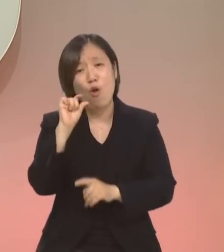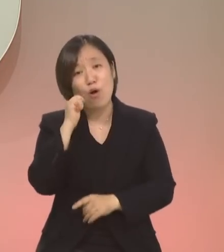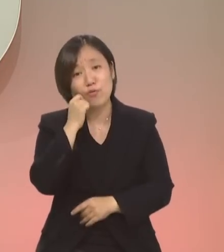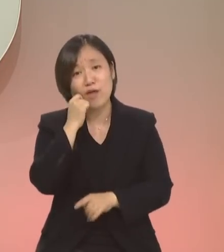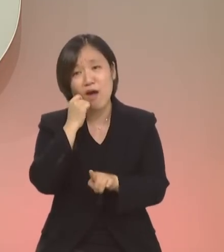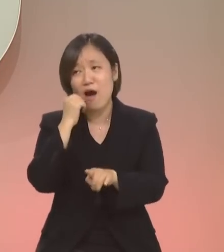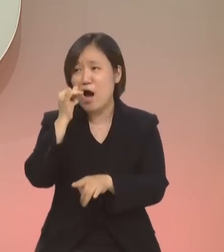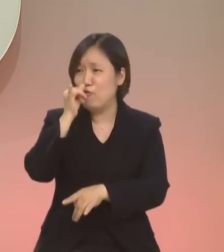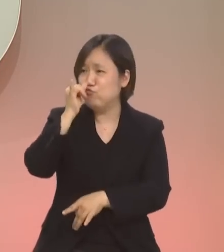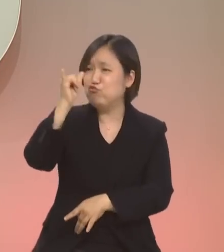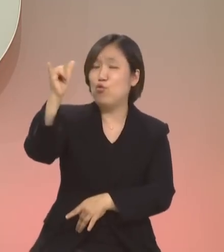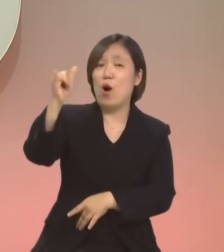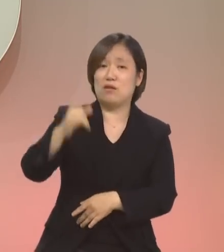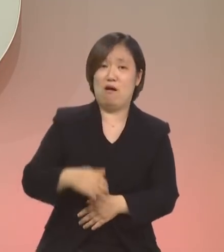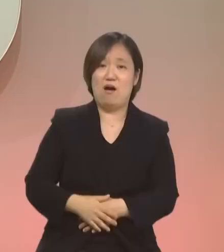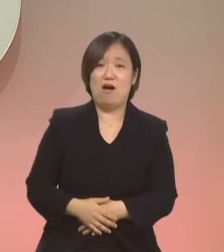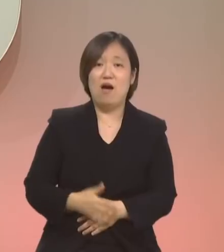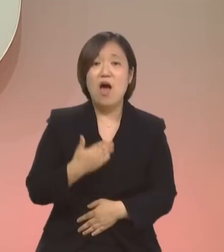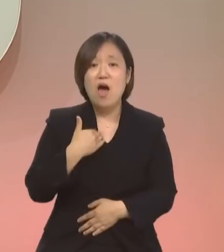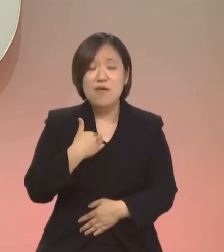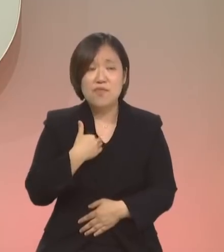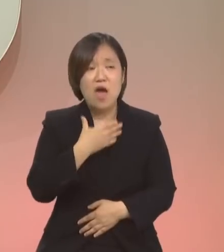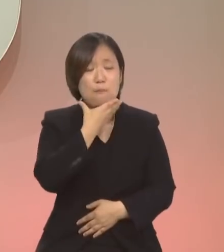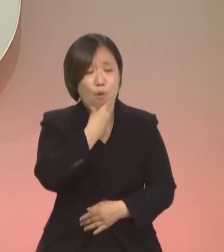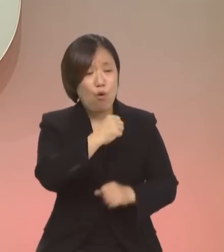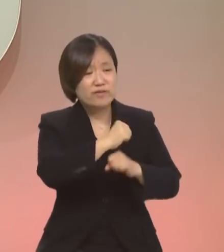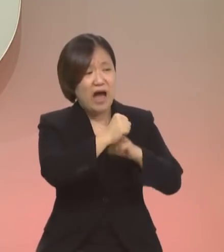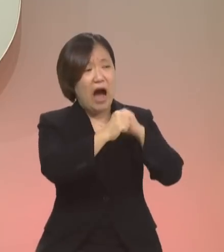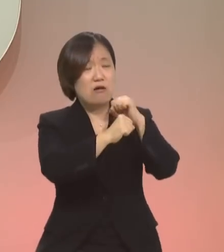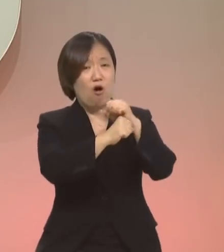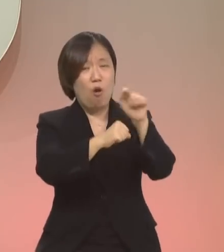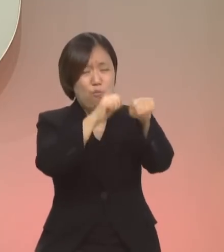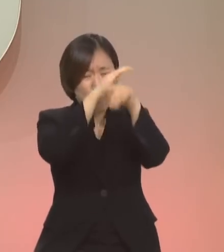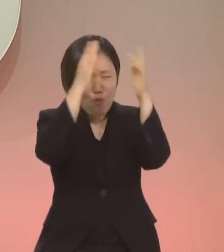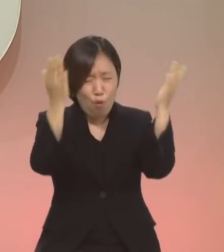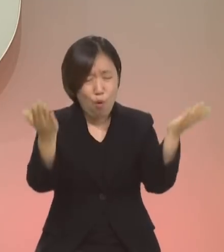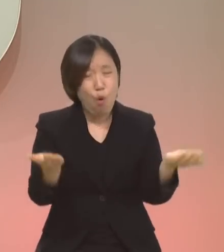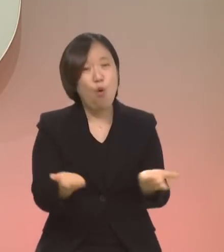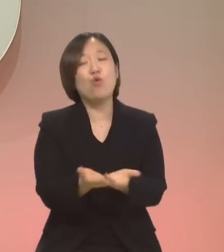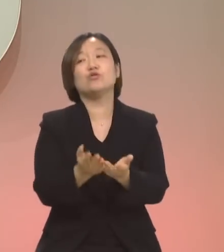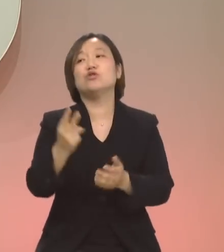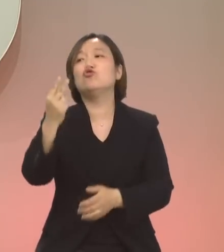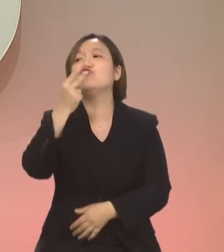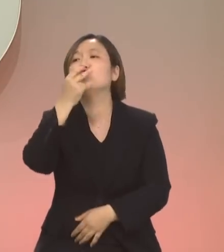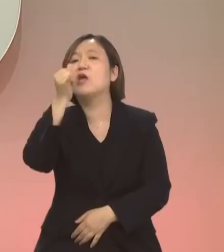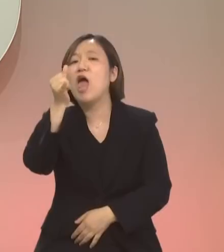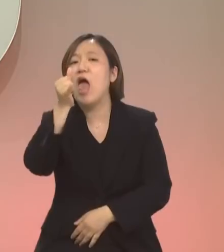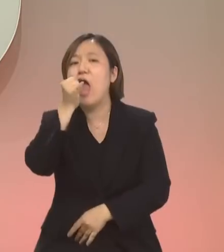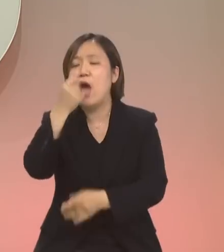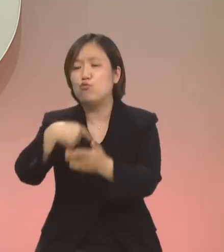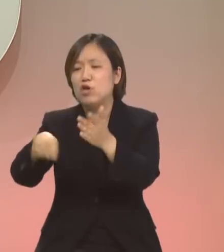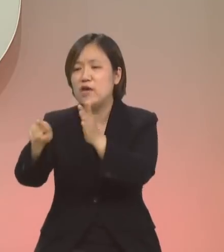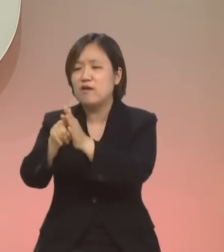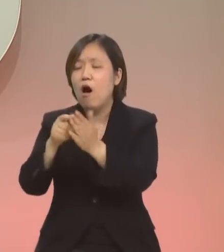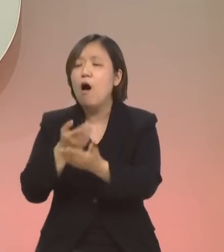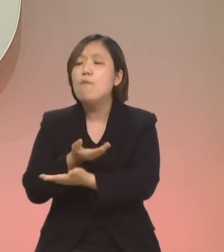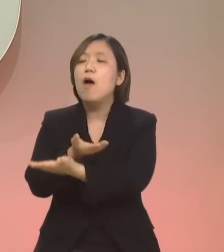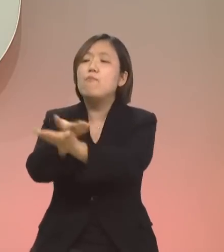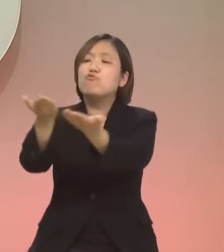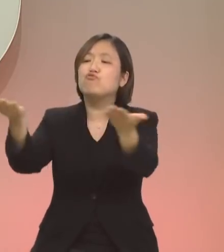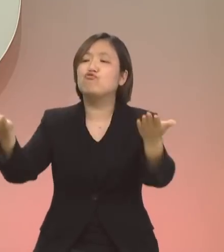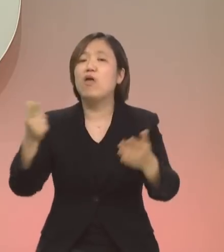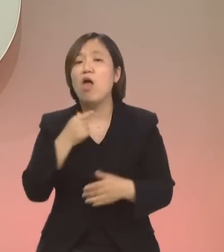내가 지은 공덕을 하나도 남김없이 일체 모든 중생들을 위해서 다